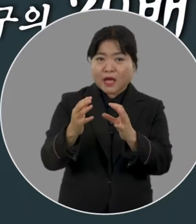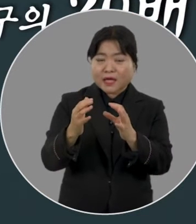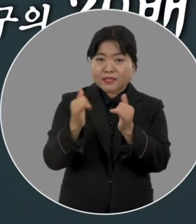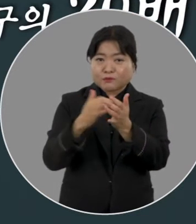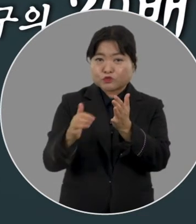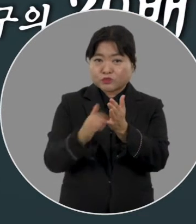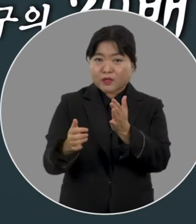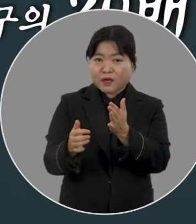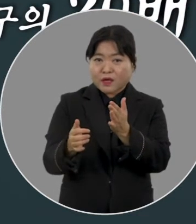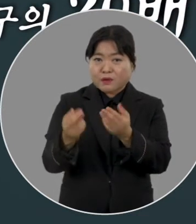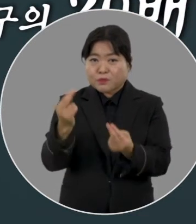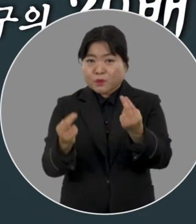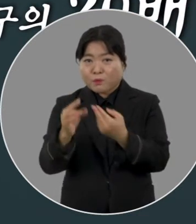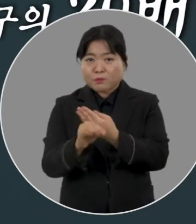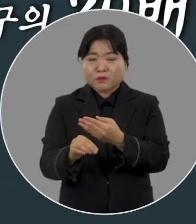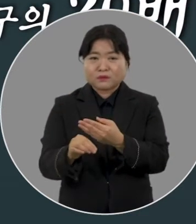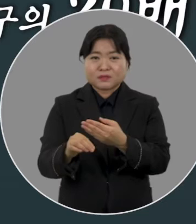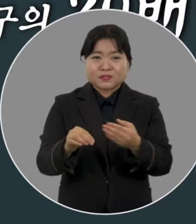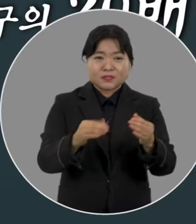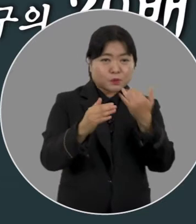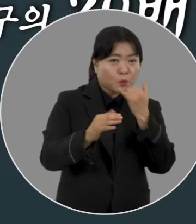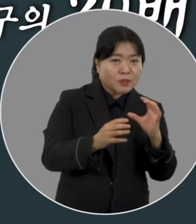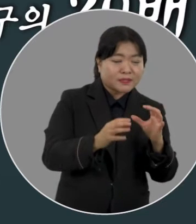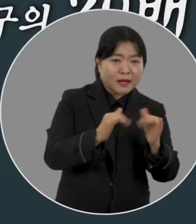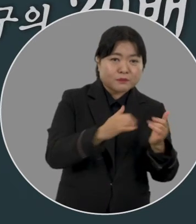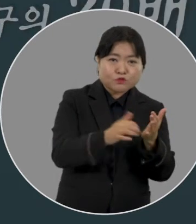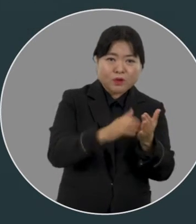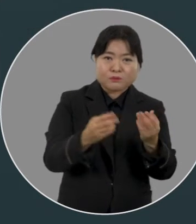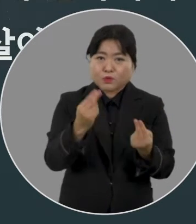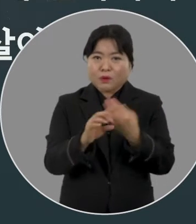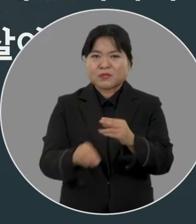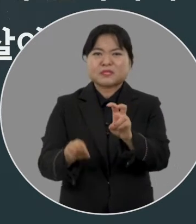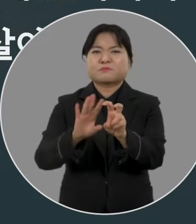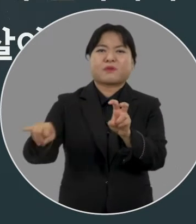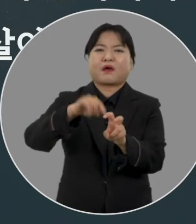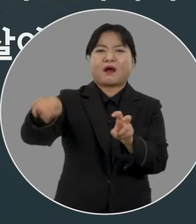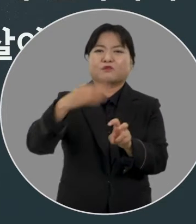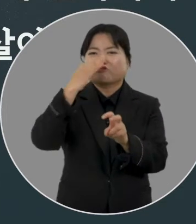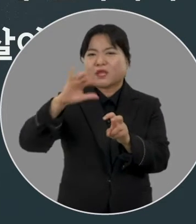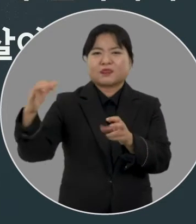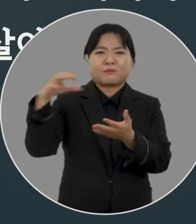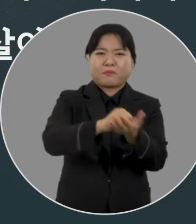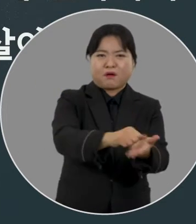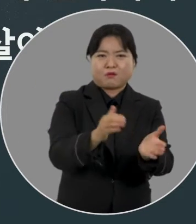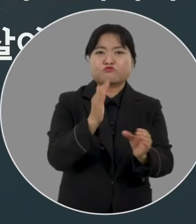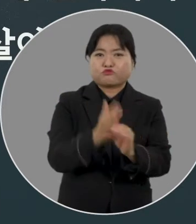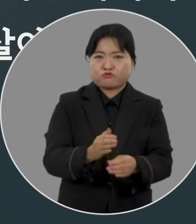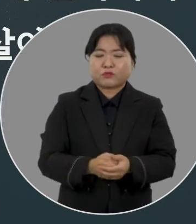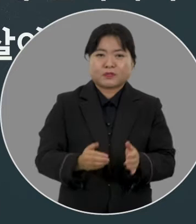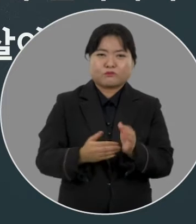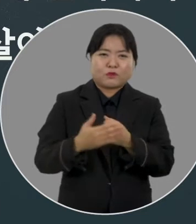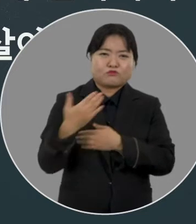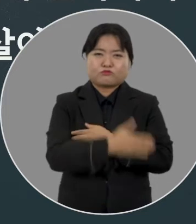비해서 20배에 해당하는 사람들이 이 직업에 종사하고 있었죠. 그러다 보니까 육체 노동하지